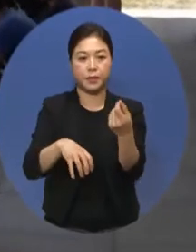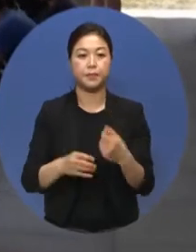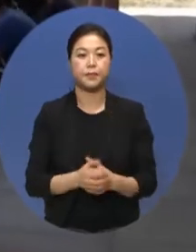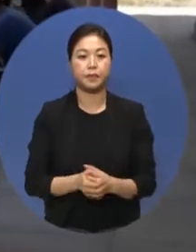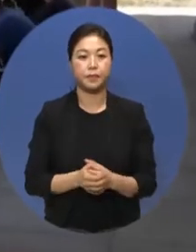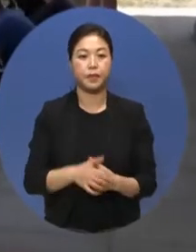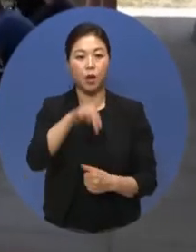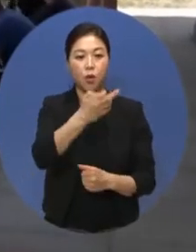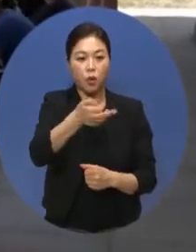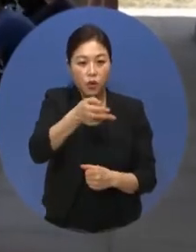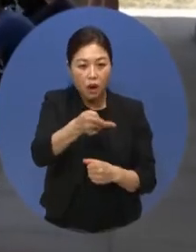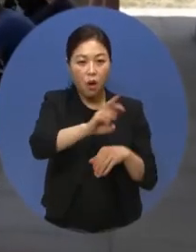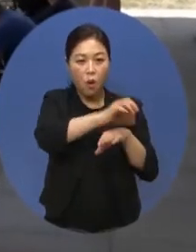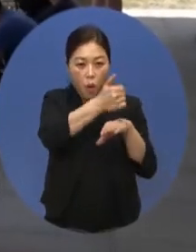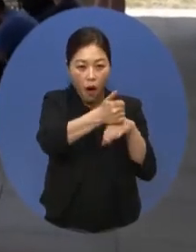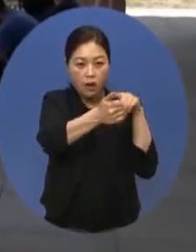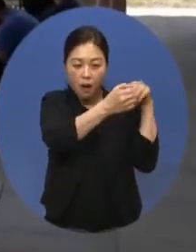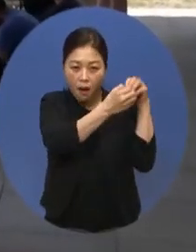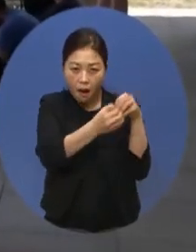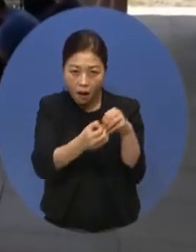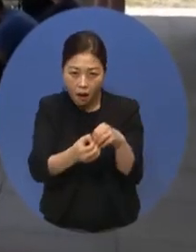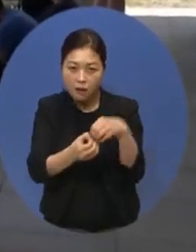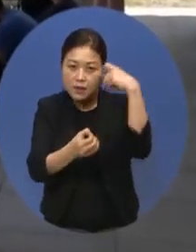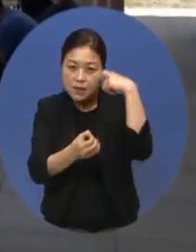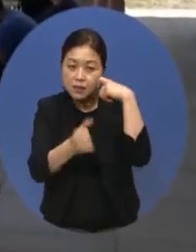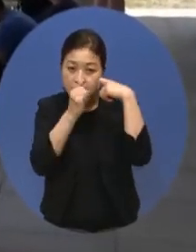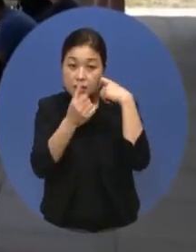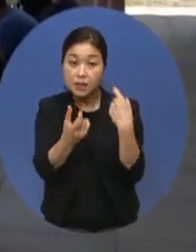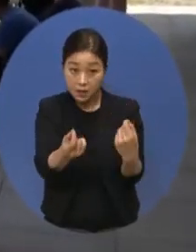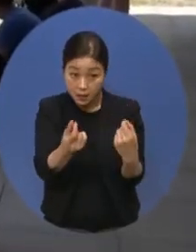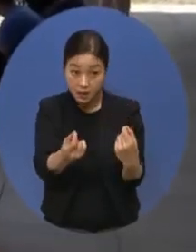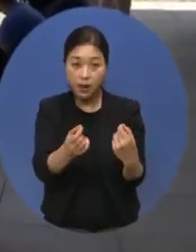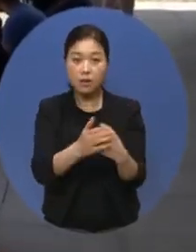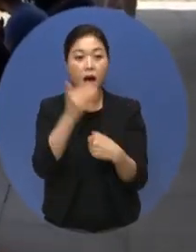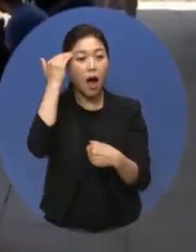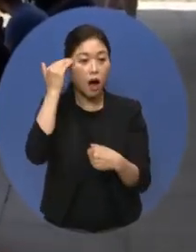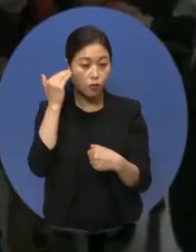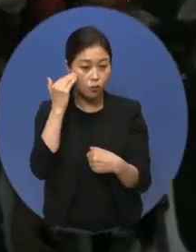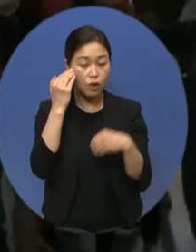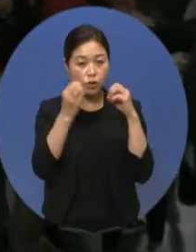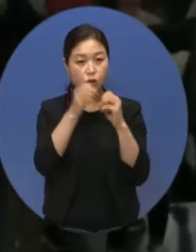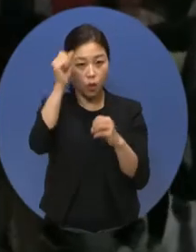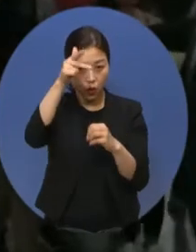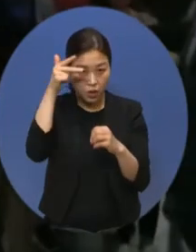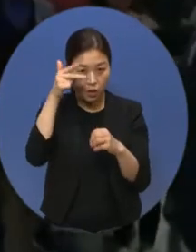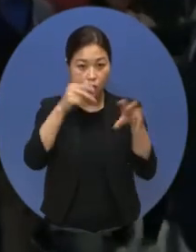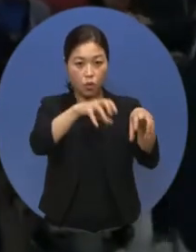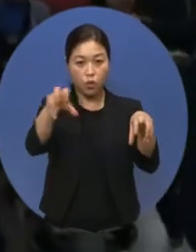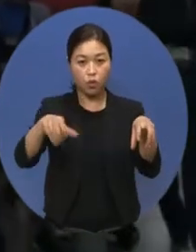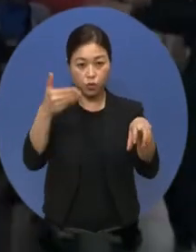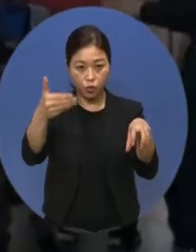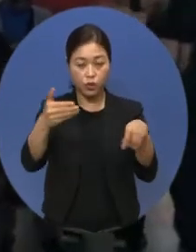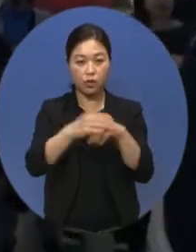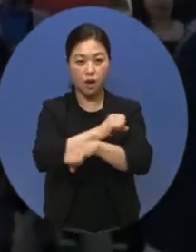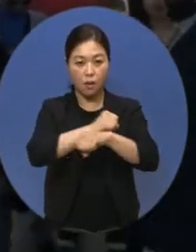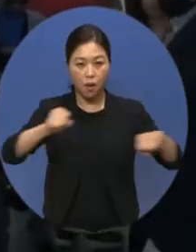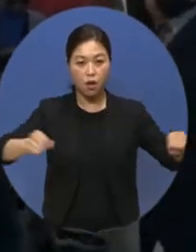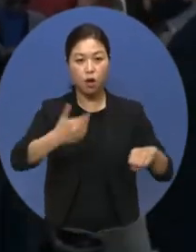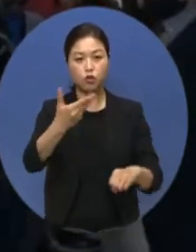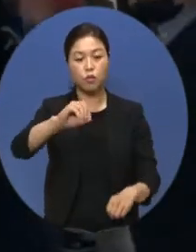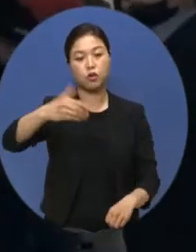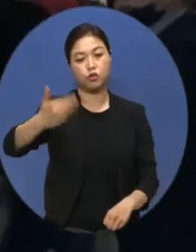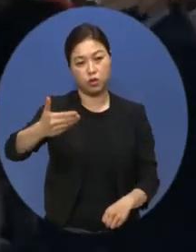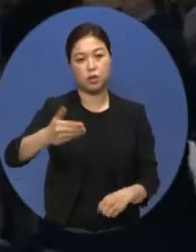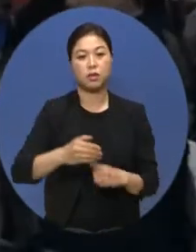고려 왕조의 정기를 느낄 수 있는 한국 전통 호텔로서 9동으로 꾸며진 9만 9천 제곱미터